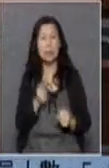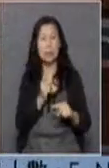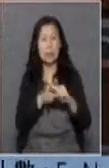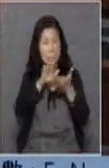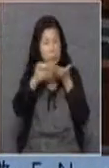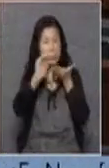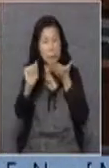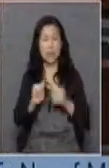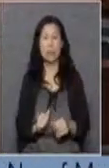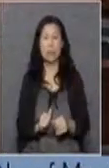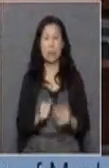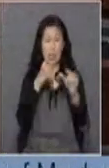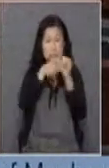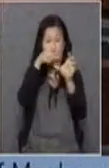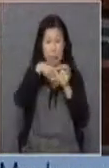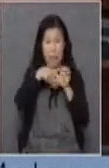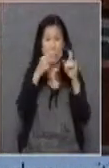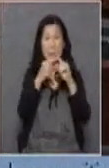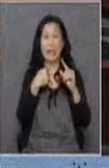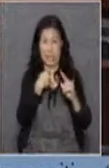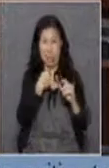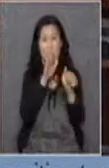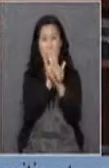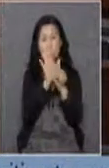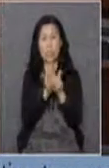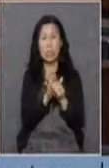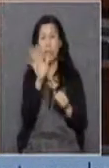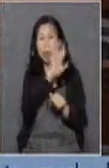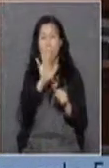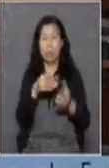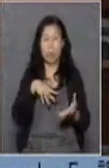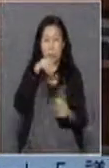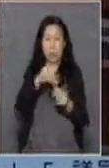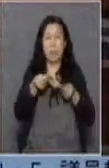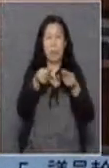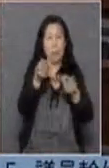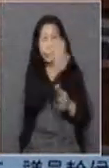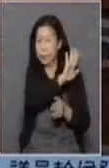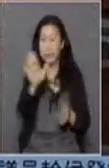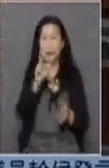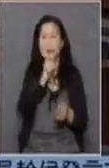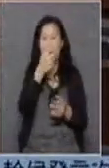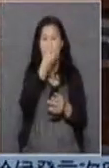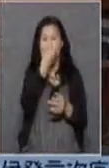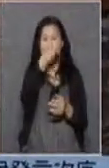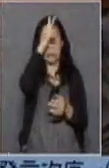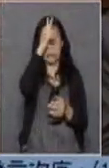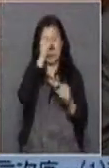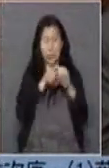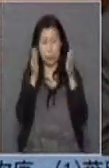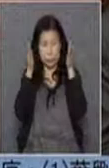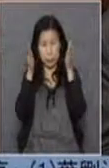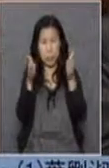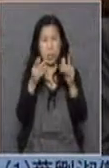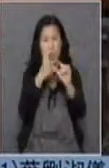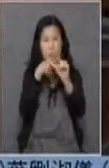晰的。中产人士是需要帮忙，但是不需要施舍。我希望呢特区政府是正视中产